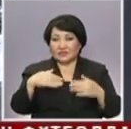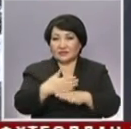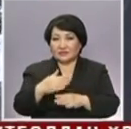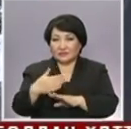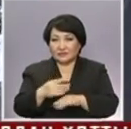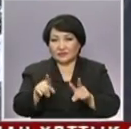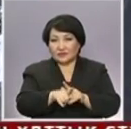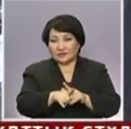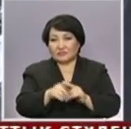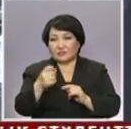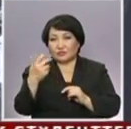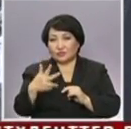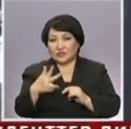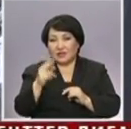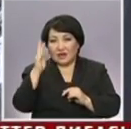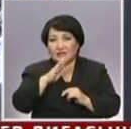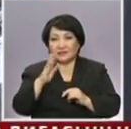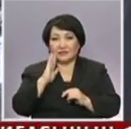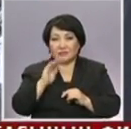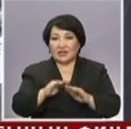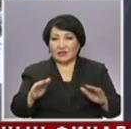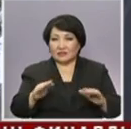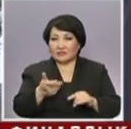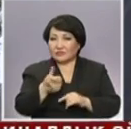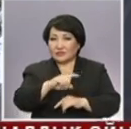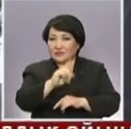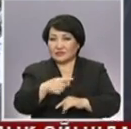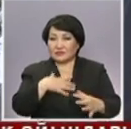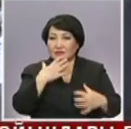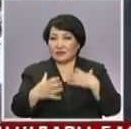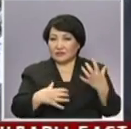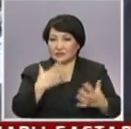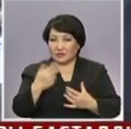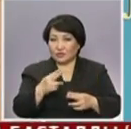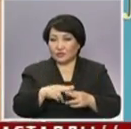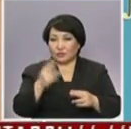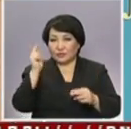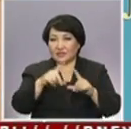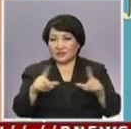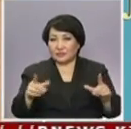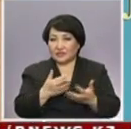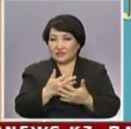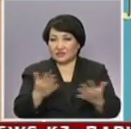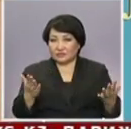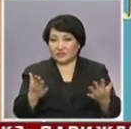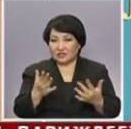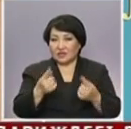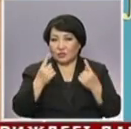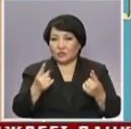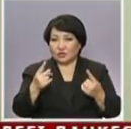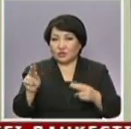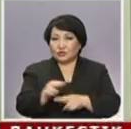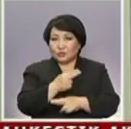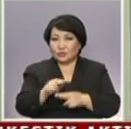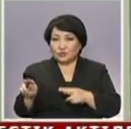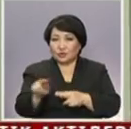оқытатын мектептің ата-аналары балаларына қатты алаңдаулы. Өйткені бұл мектеп бірнеше жылдан бері күрделі жөндеу жұмыстарын көрмеген.